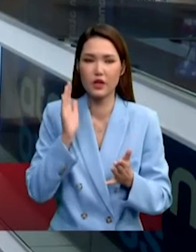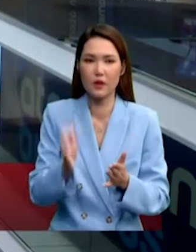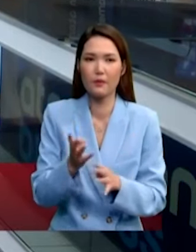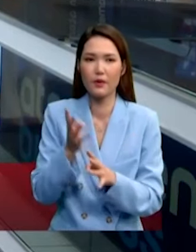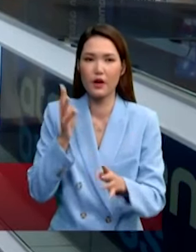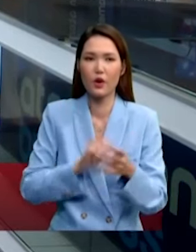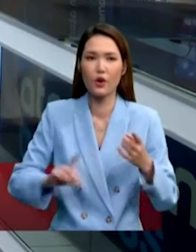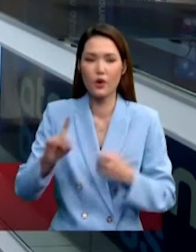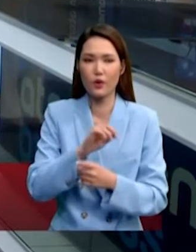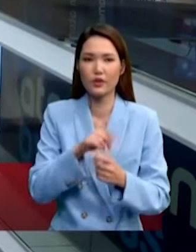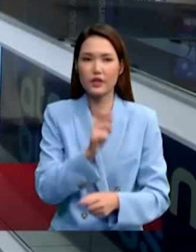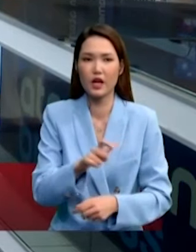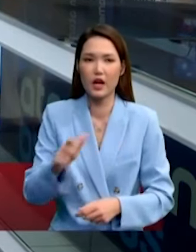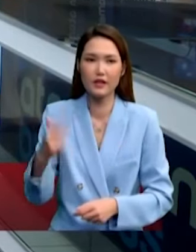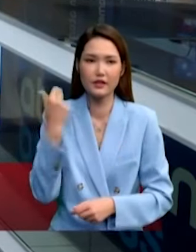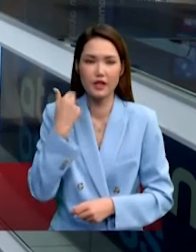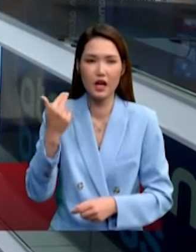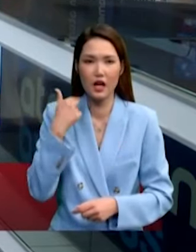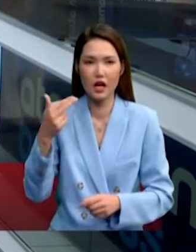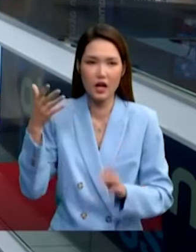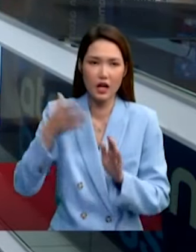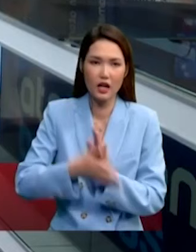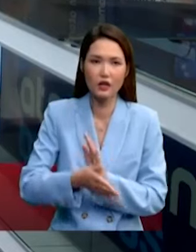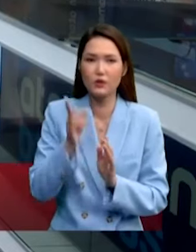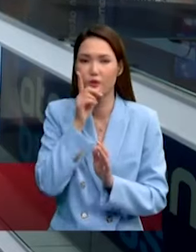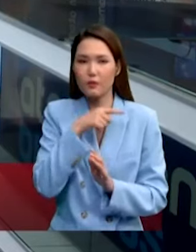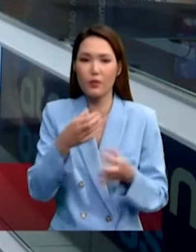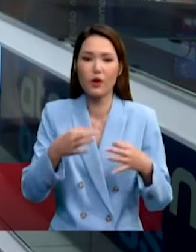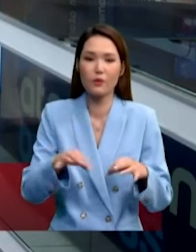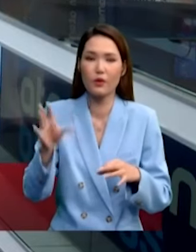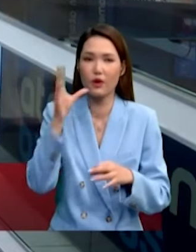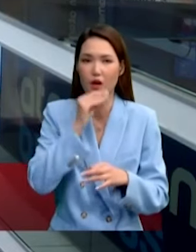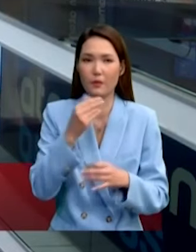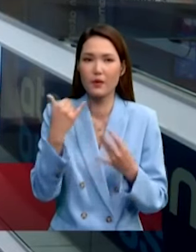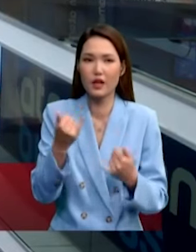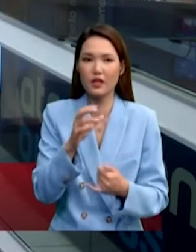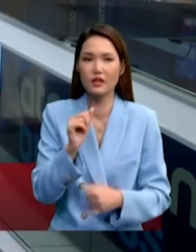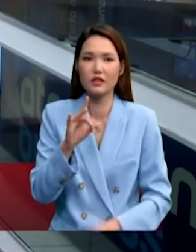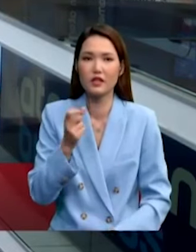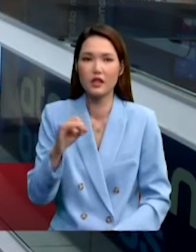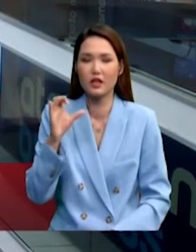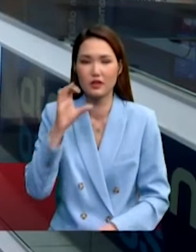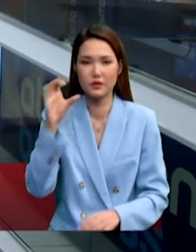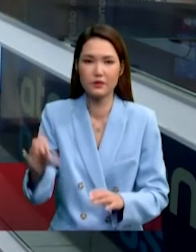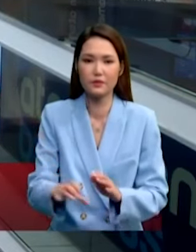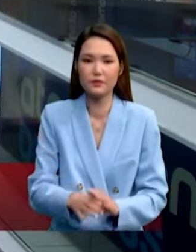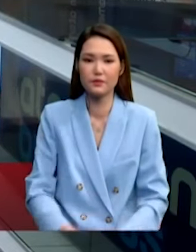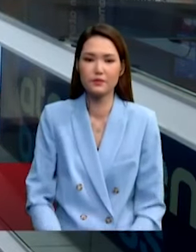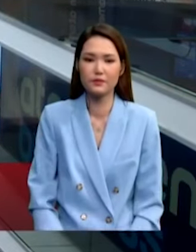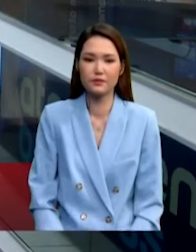Кезекті өзгеріс азаматтарды қарыздың қарғыбауынан босата ала ма? Әріптесім Арай Сүгірбай кеңінен